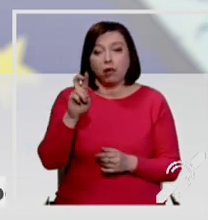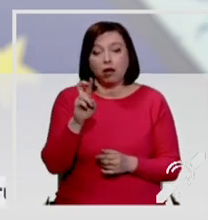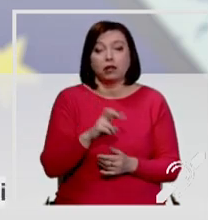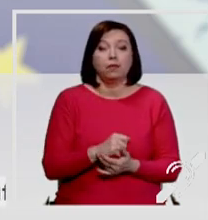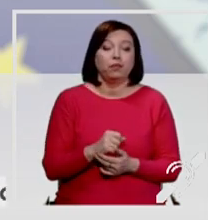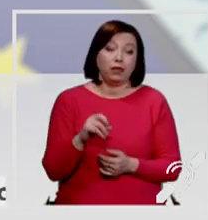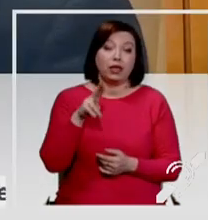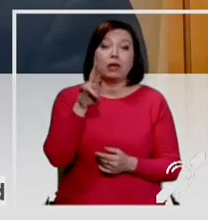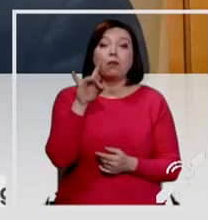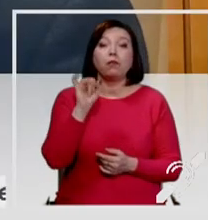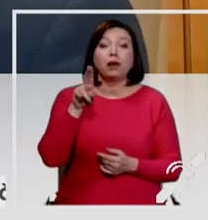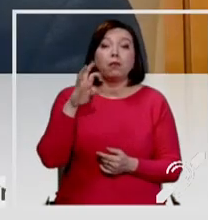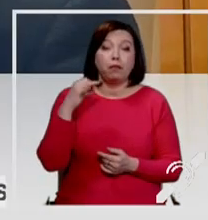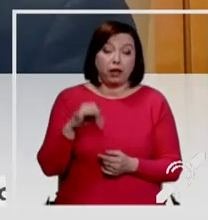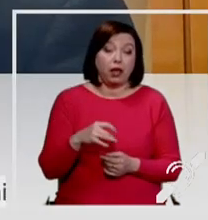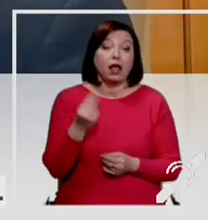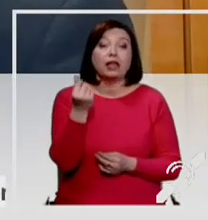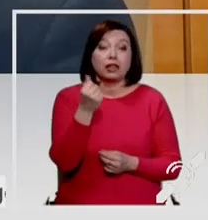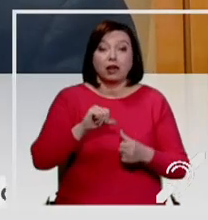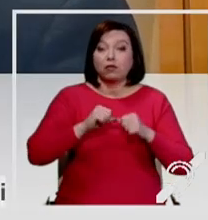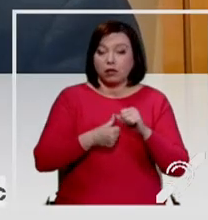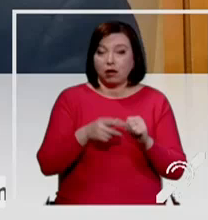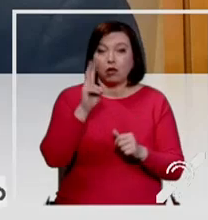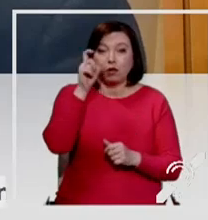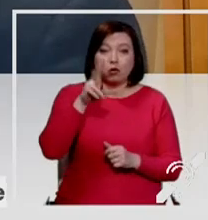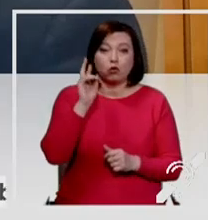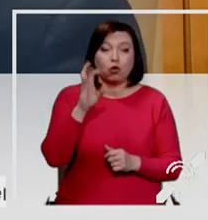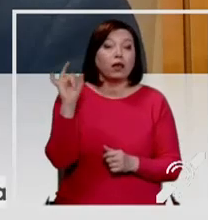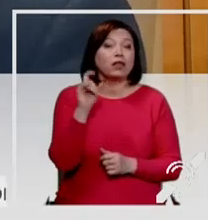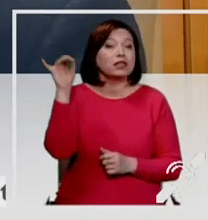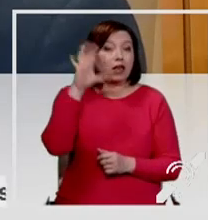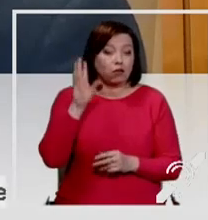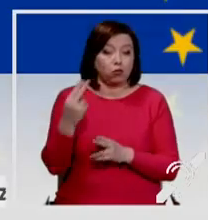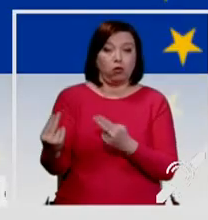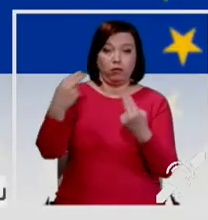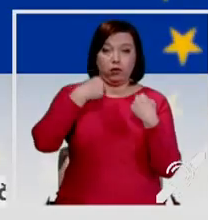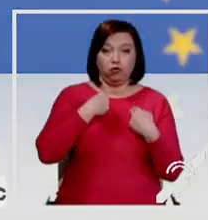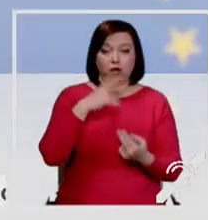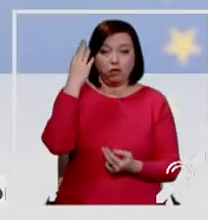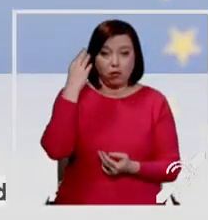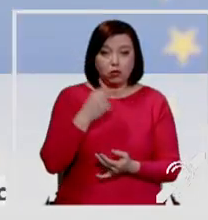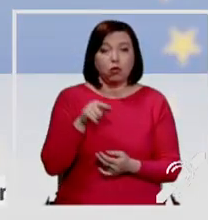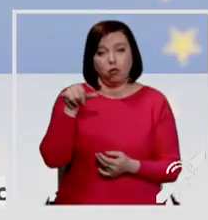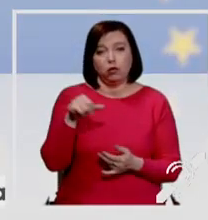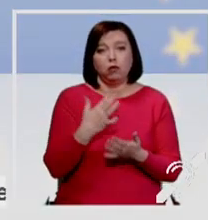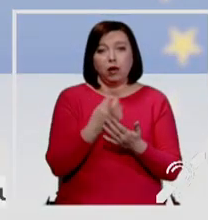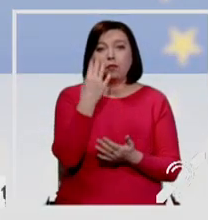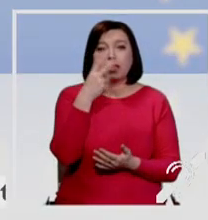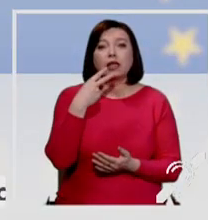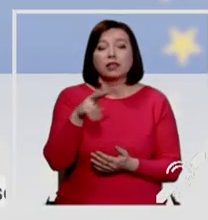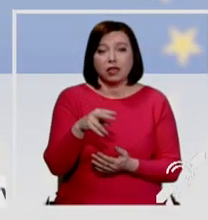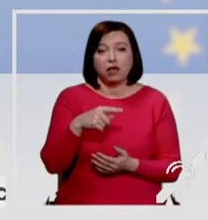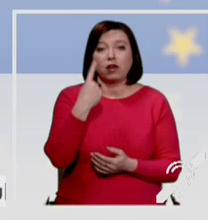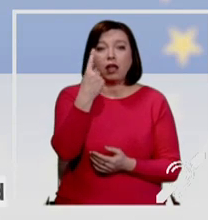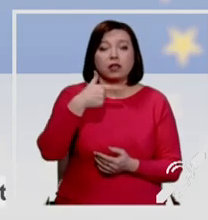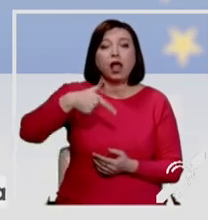per megabyte la prepay. Tarifele standard pentru abonații din UE care călătoresc în Republica Moldova sunt de 15 euro per